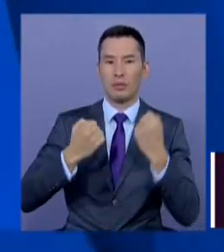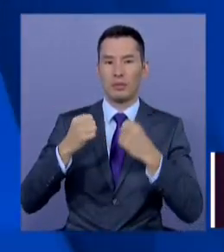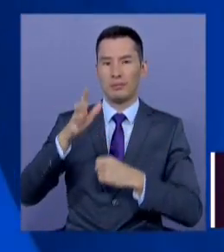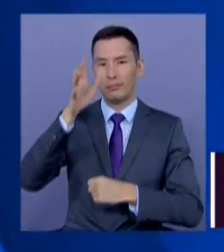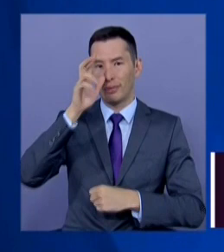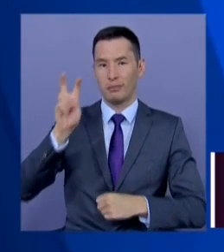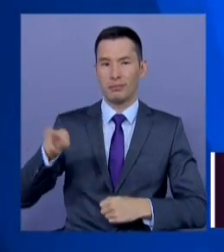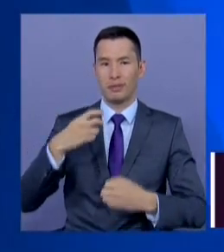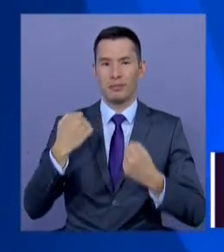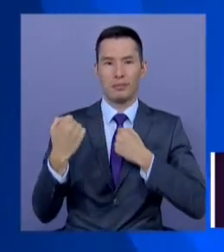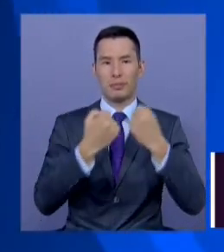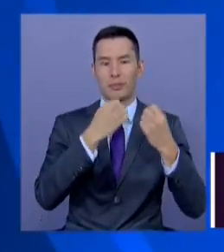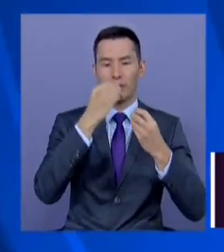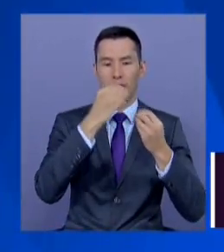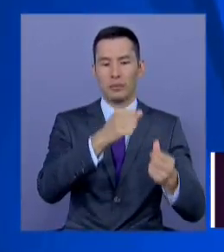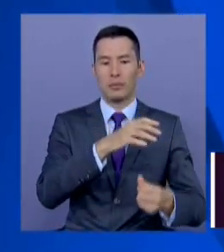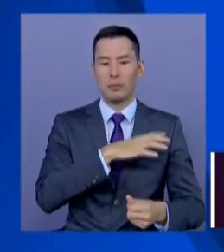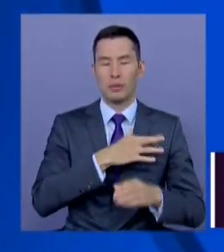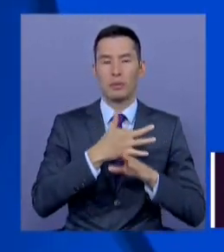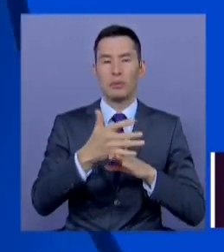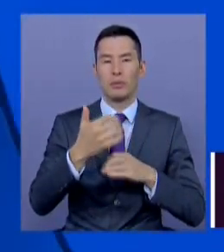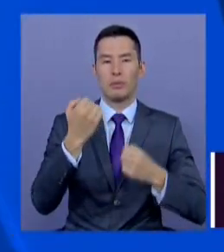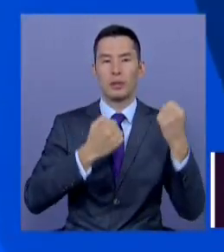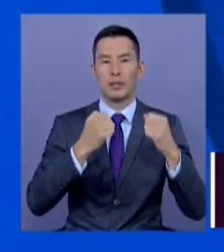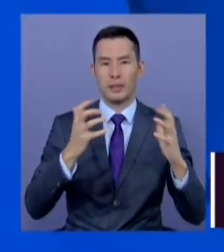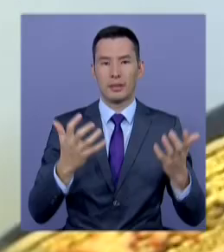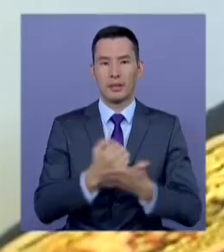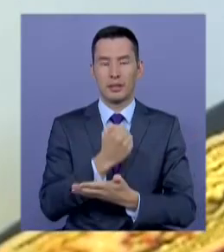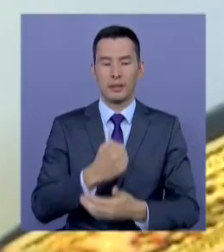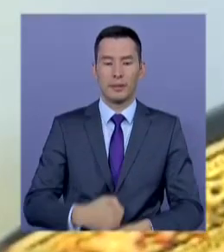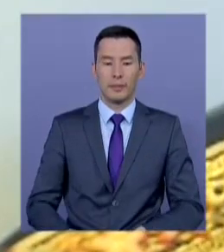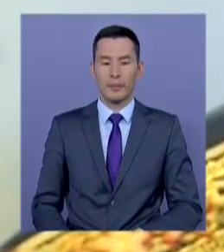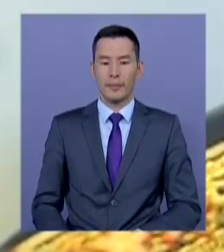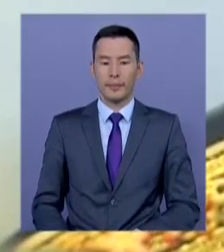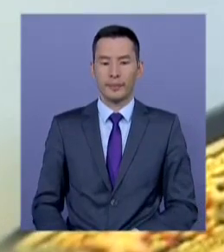Кейін ВАЗ-2121 маркалы көлік табылғаны хабарланды.